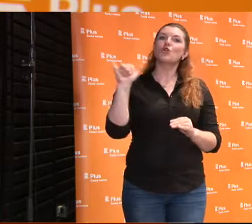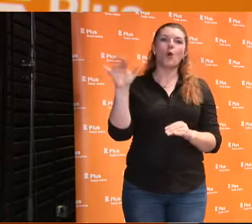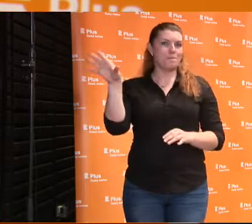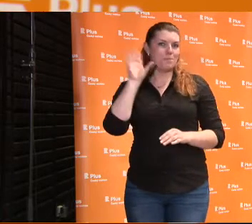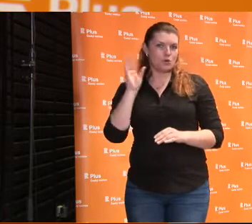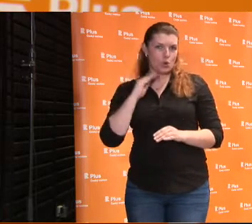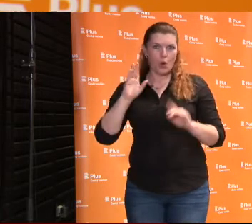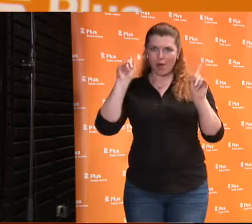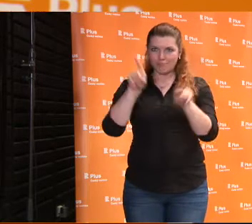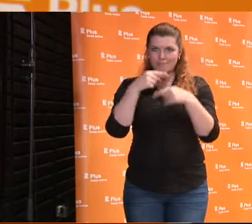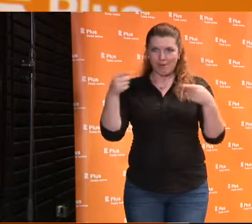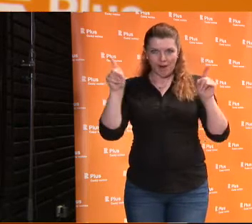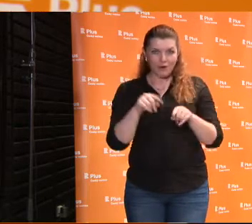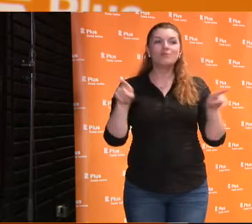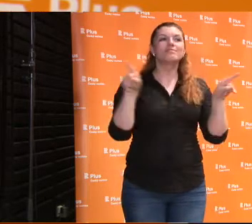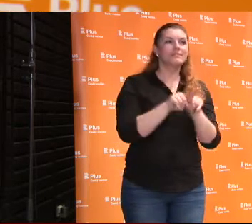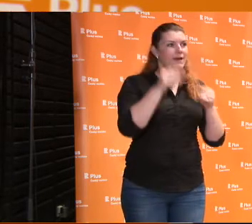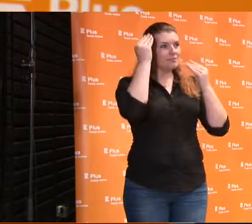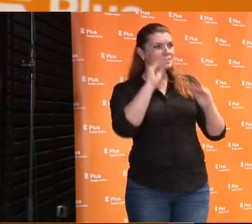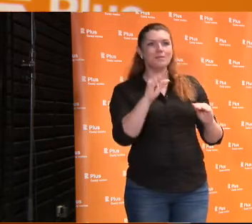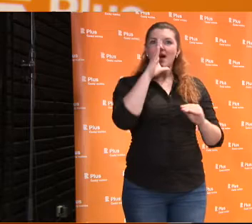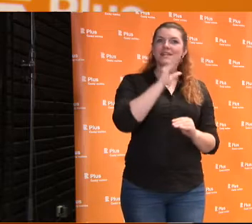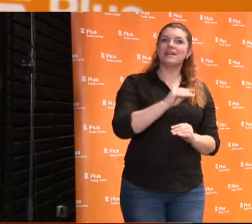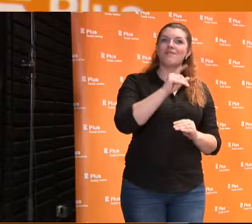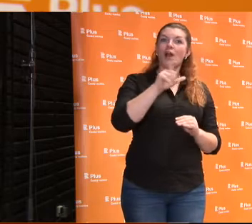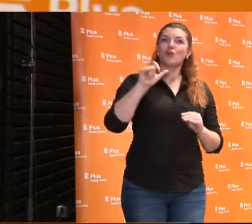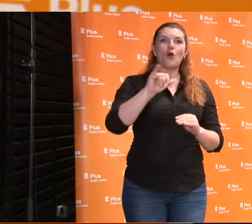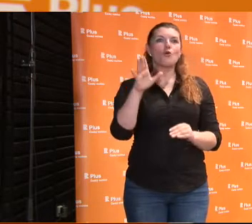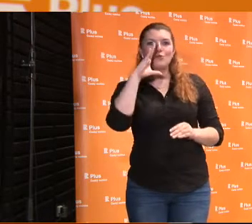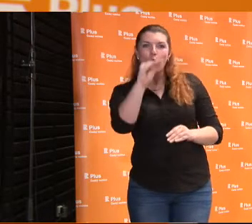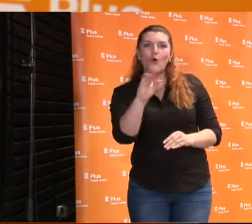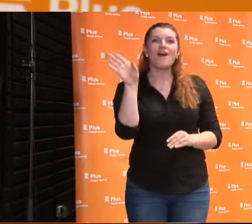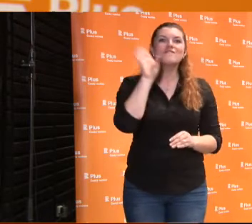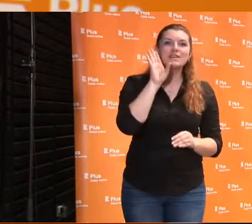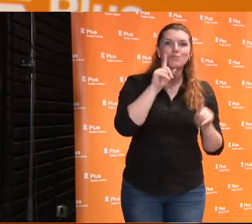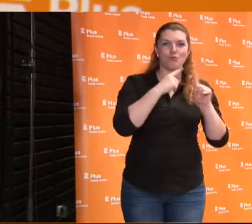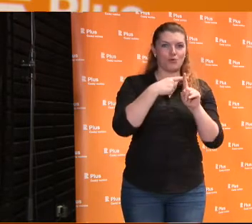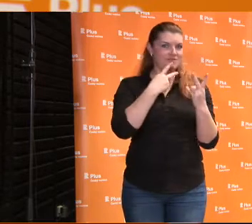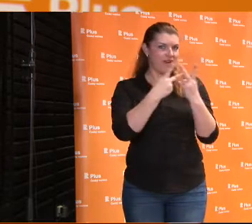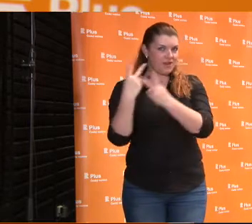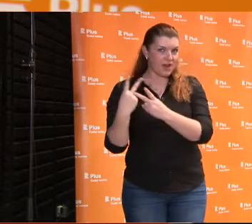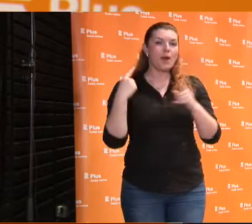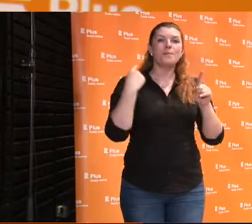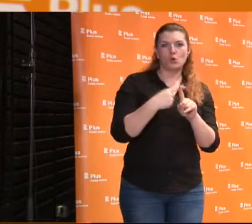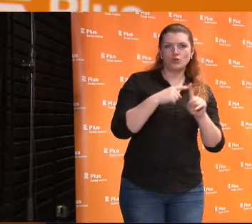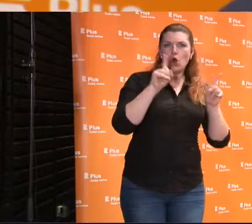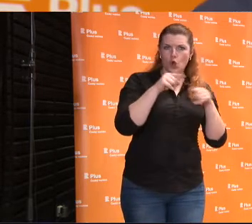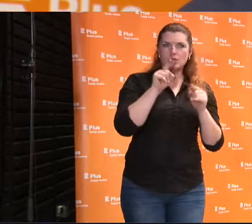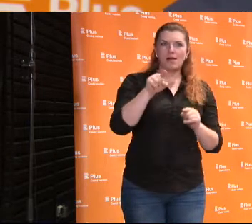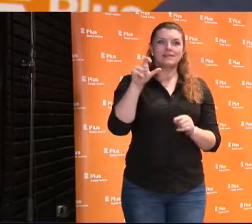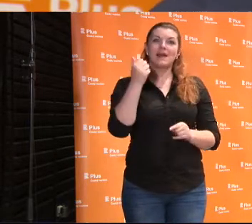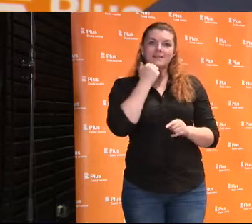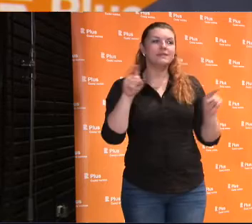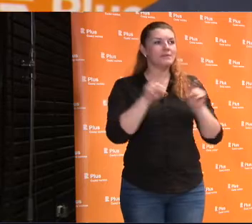poslouchají na rozhlasových vlnách. Vítám diváky, kteří sledují živý videopřenos na Facebooku a na webu plus rozhlas.cz. No a pochopitelně